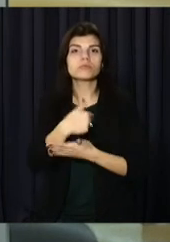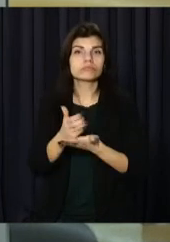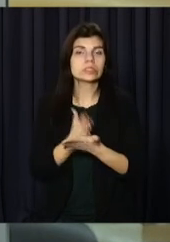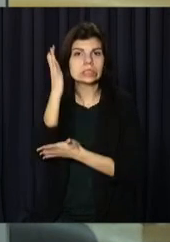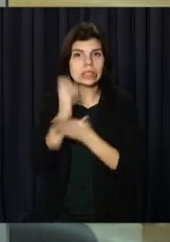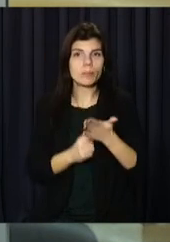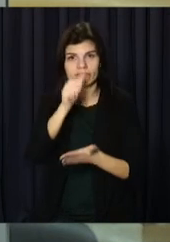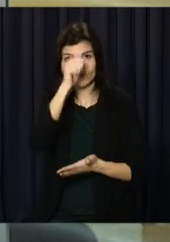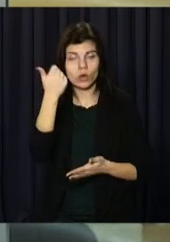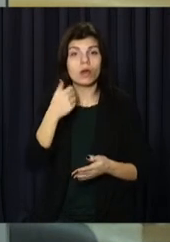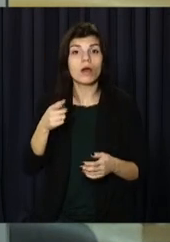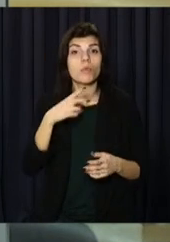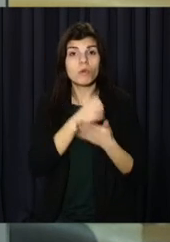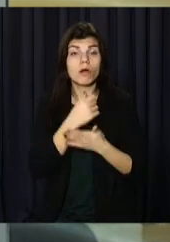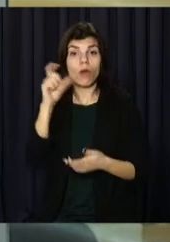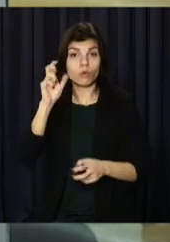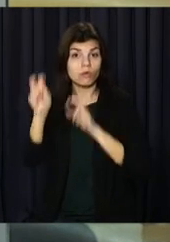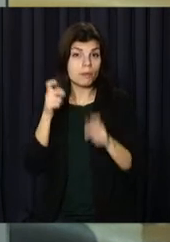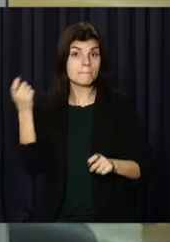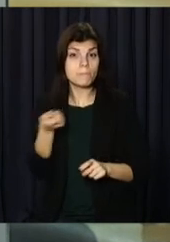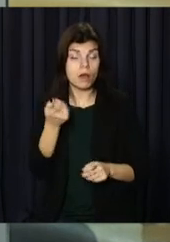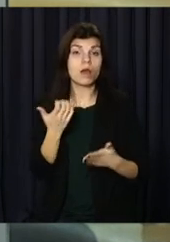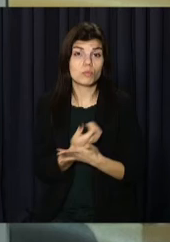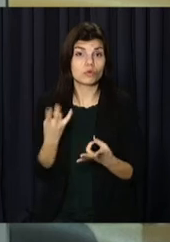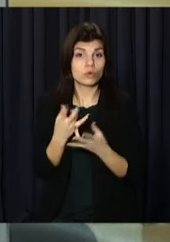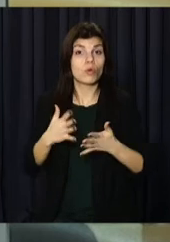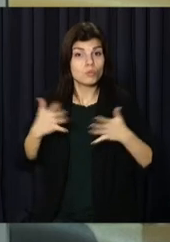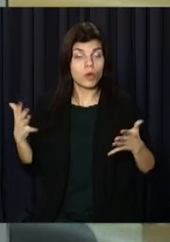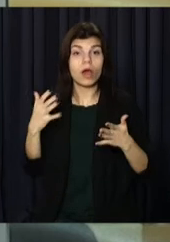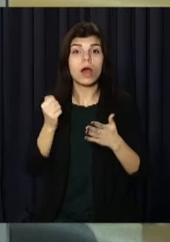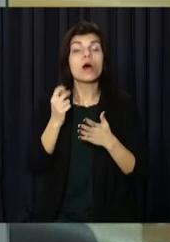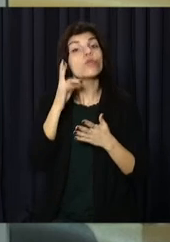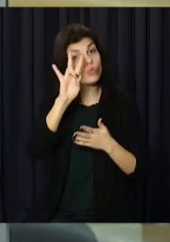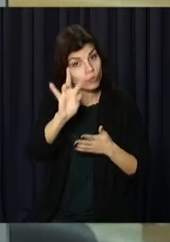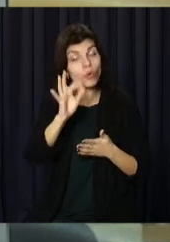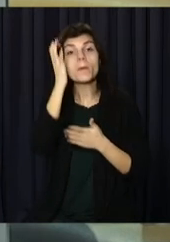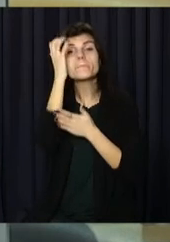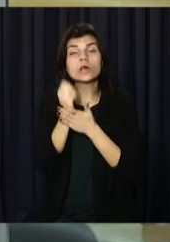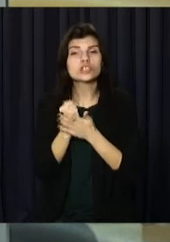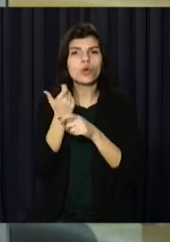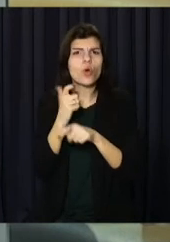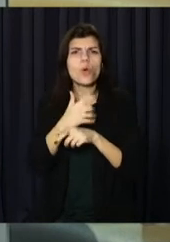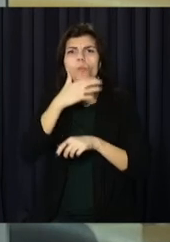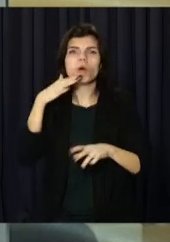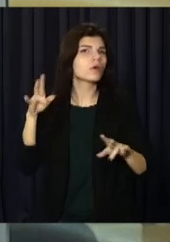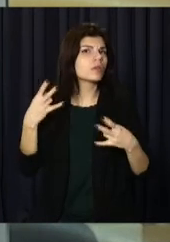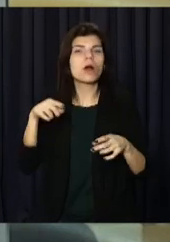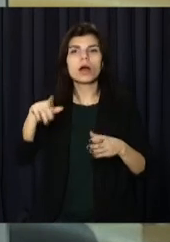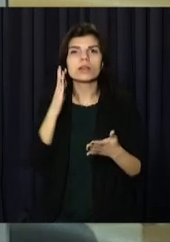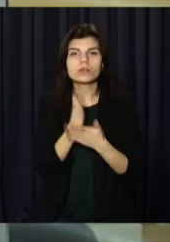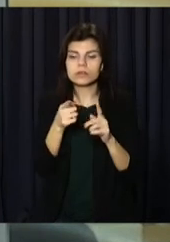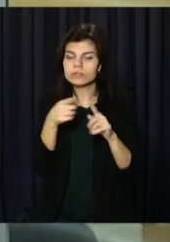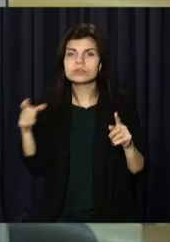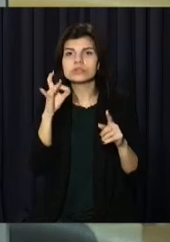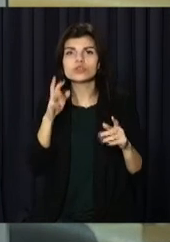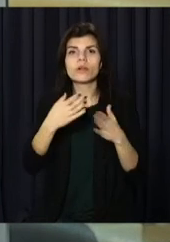запас, донорів треба вдвічі більше. Та великі резерви робити немає сенсу, кажуть фахівці. Складові крові мають термін